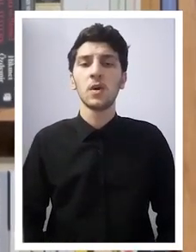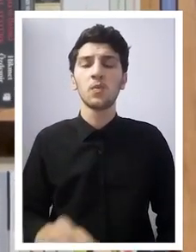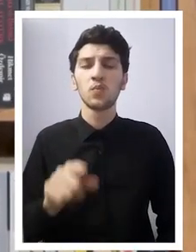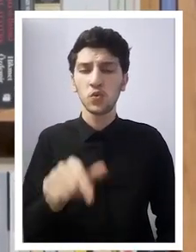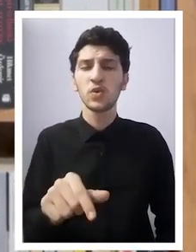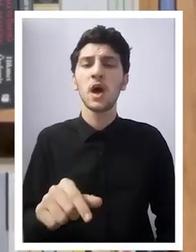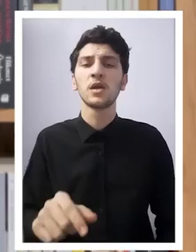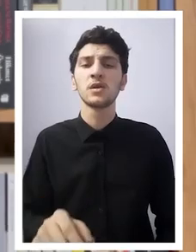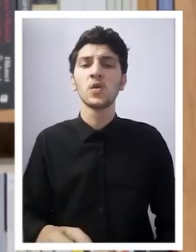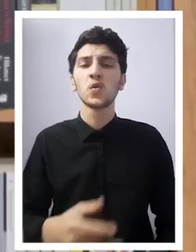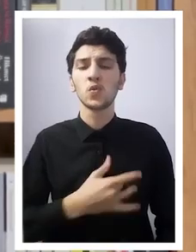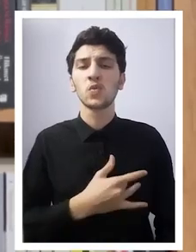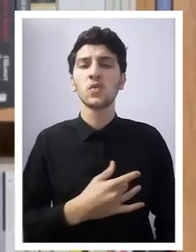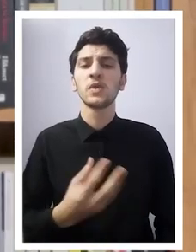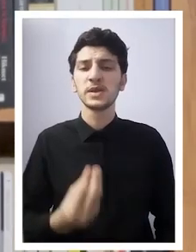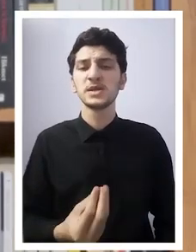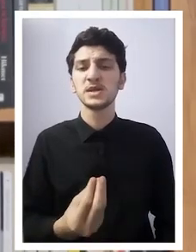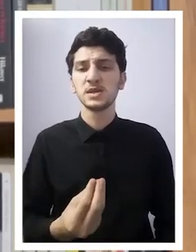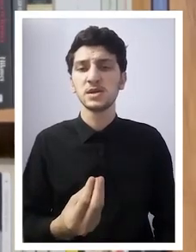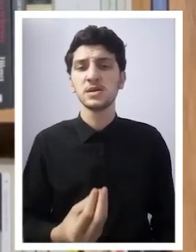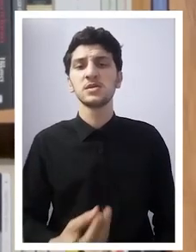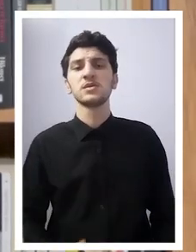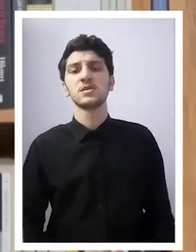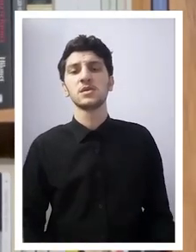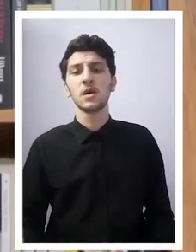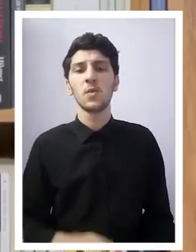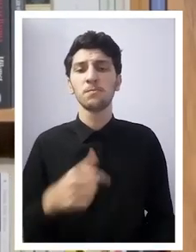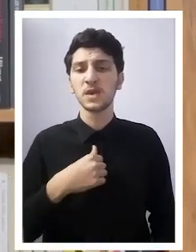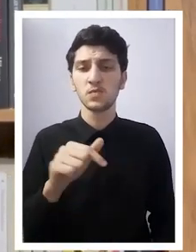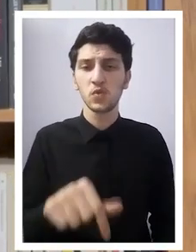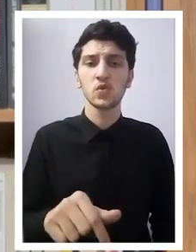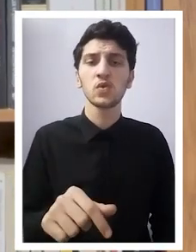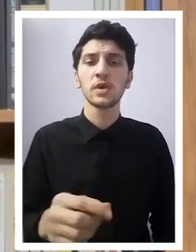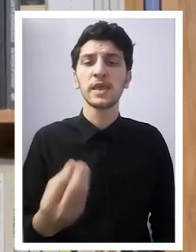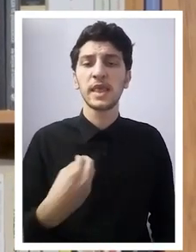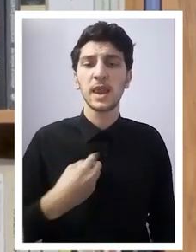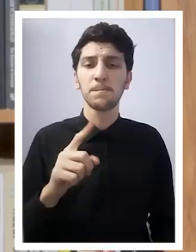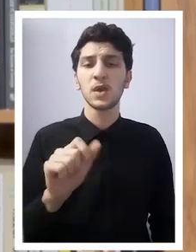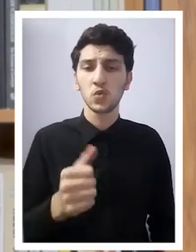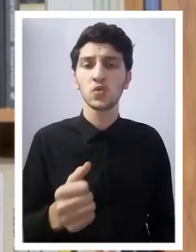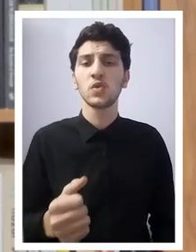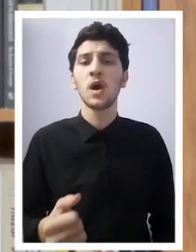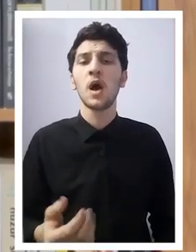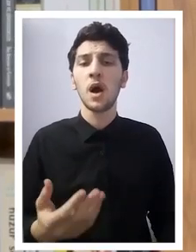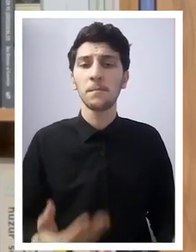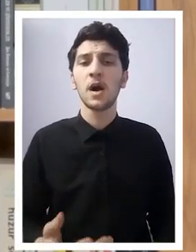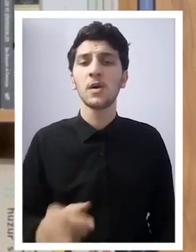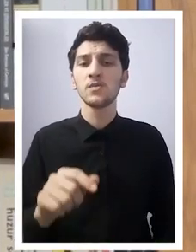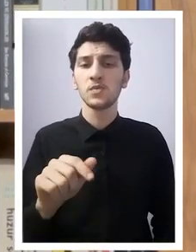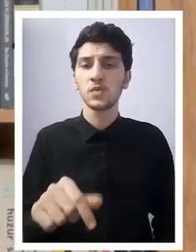Tabii bunlar dünün işleriydi. Şimdi biz diyoruz ki bugün yeni bir gün. Öyleyse